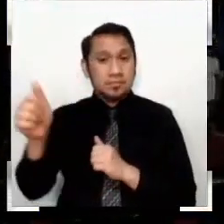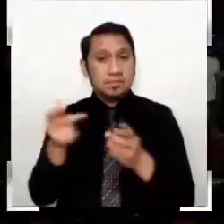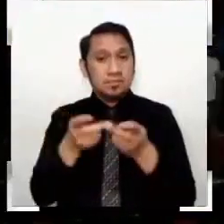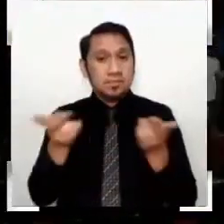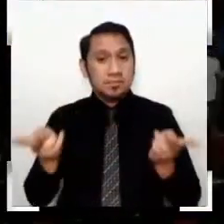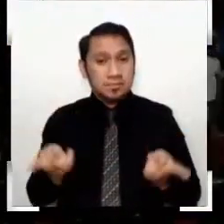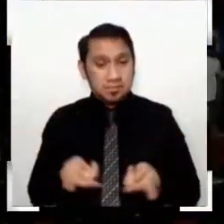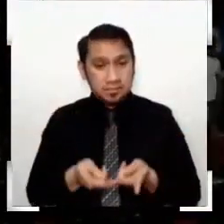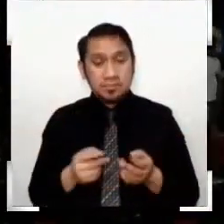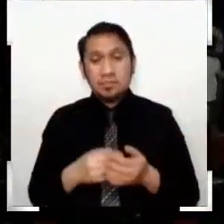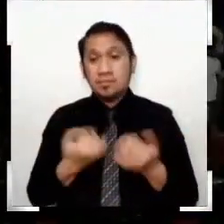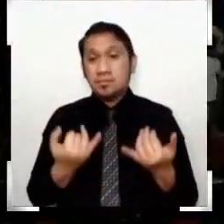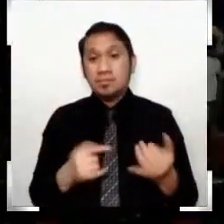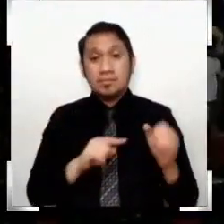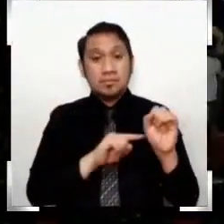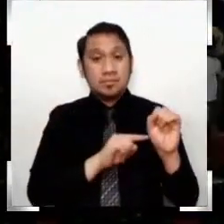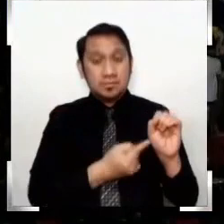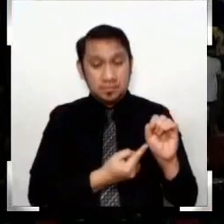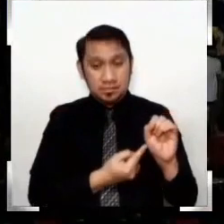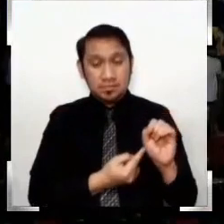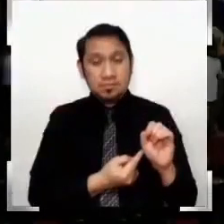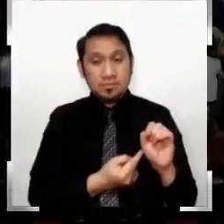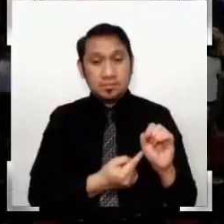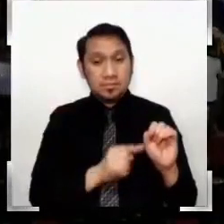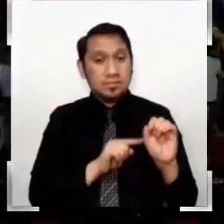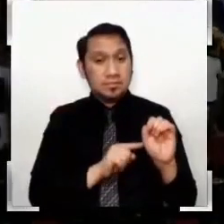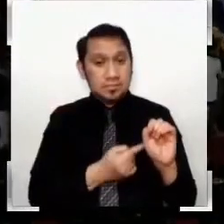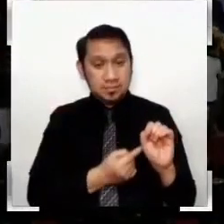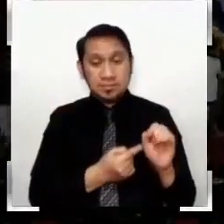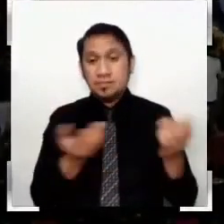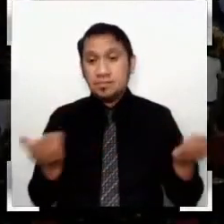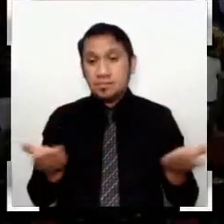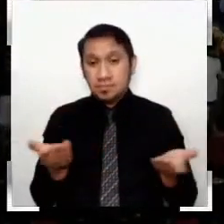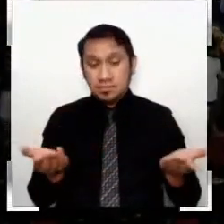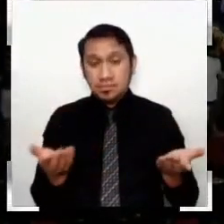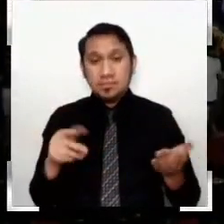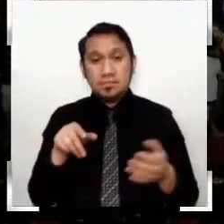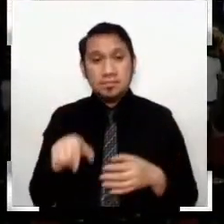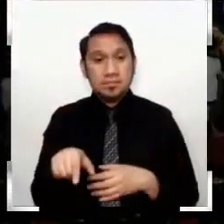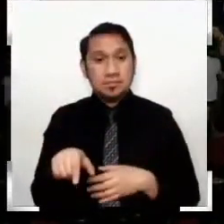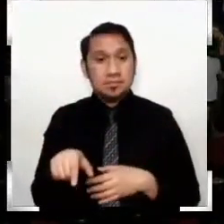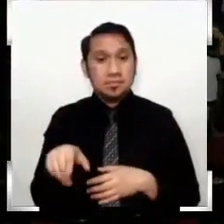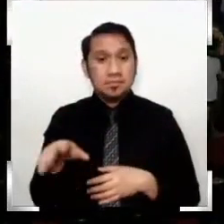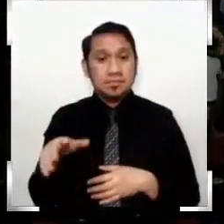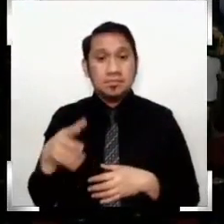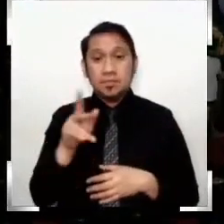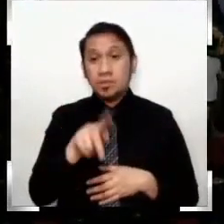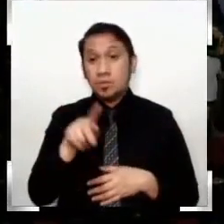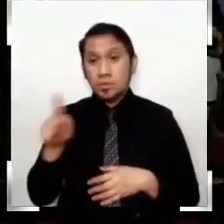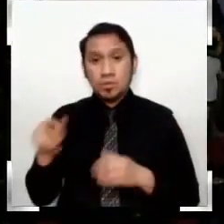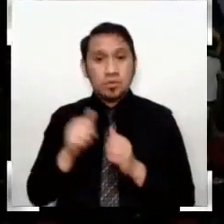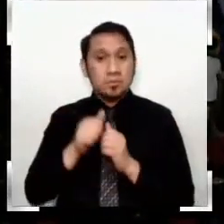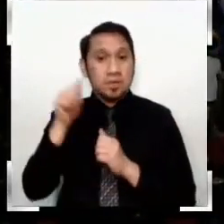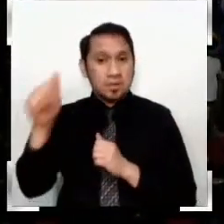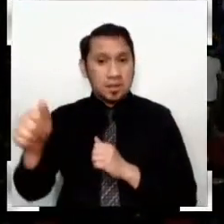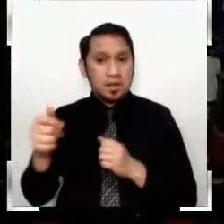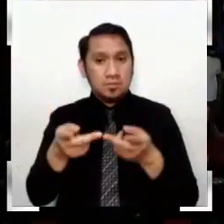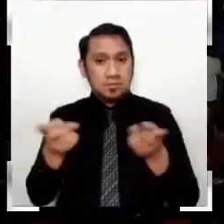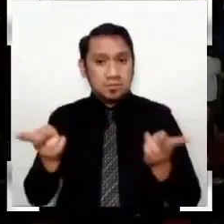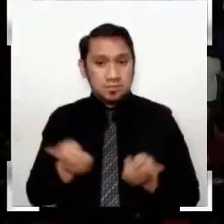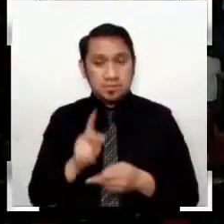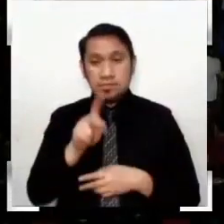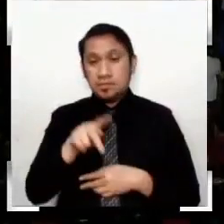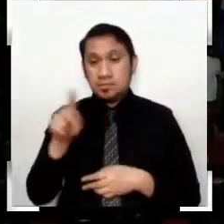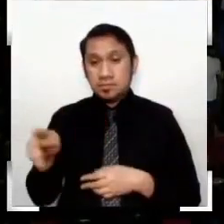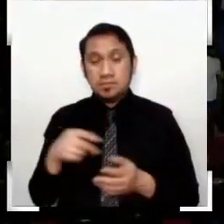pilot testing or pilot registration sa mga nakatira sa coastal communities sa Pampanga. Saksi, si CJ Turida ng